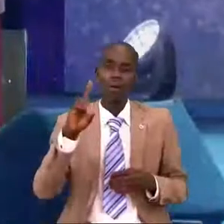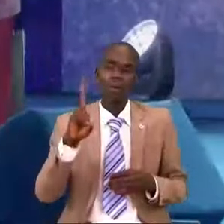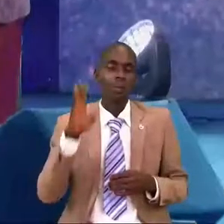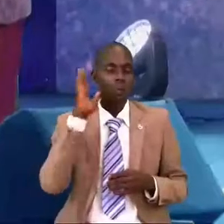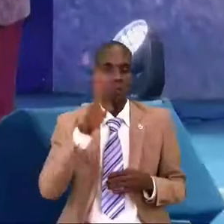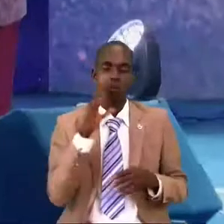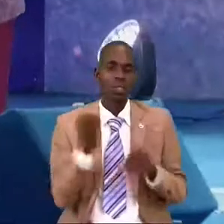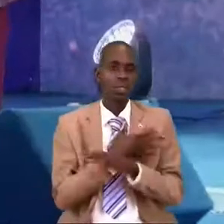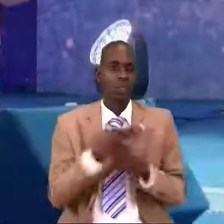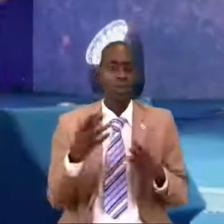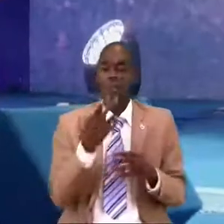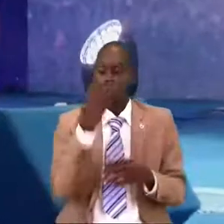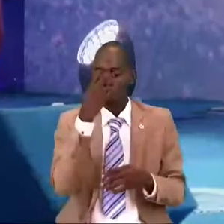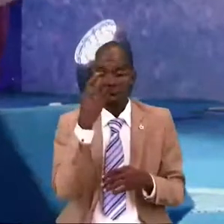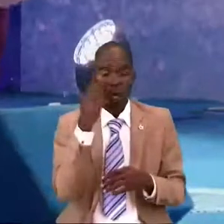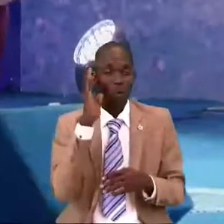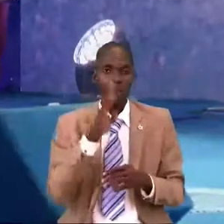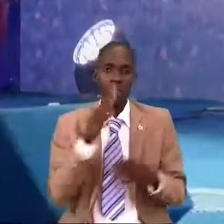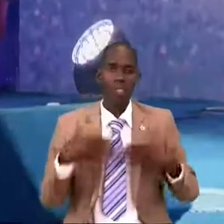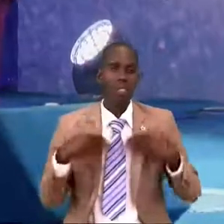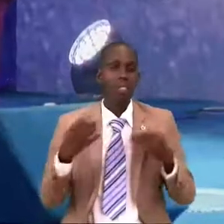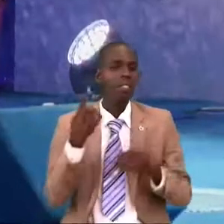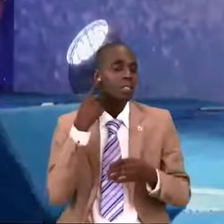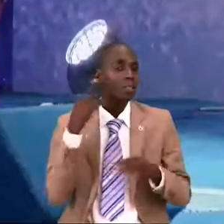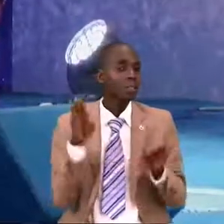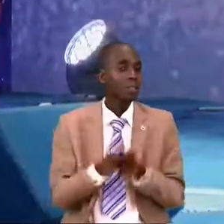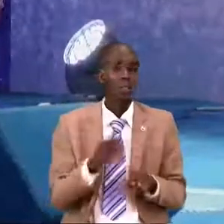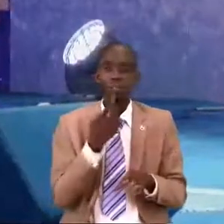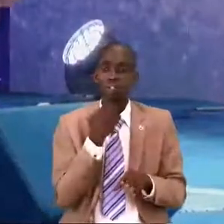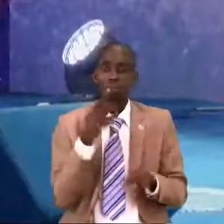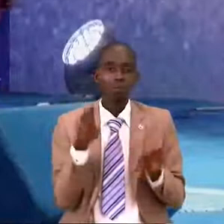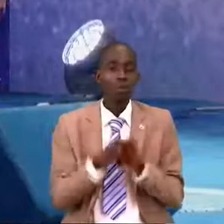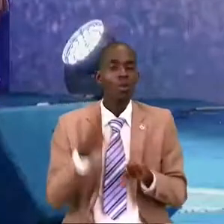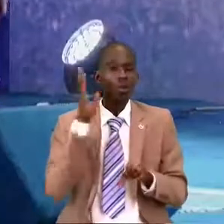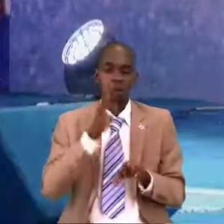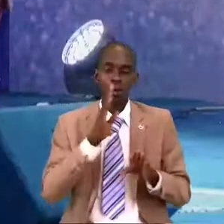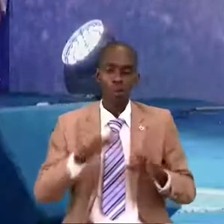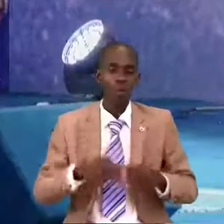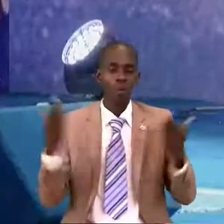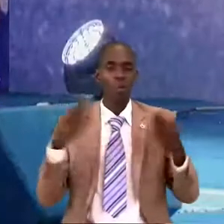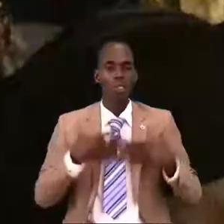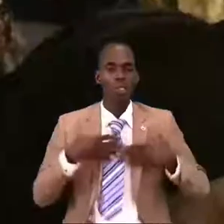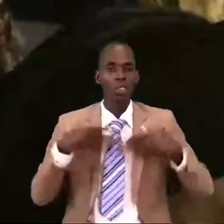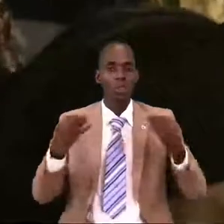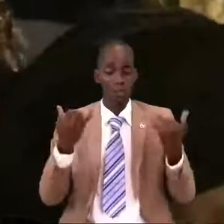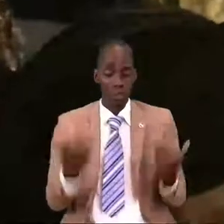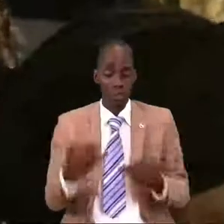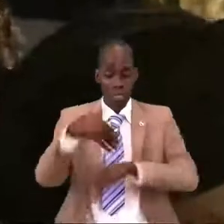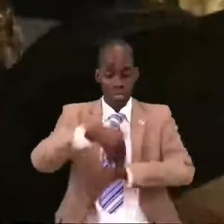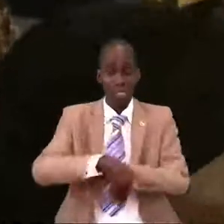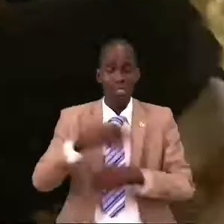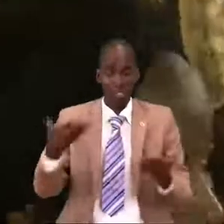langues muettes seront guéries, même ce soir, ici, partout, où nous sommes connectés au nom